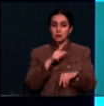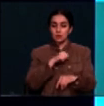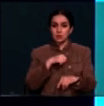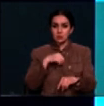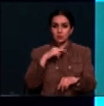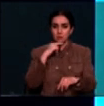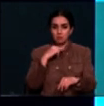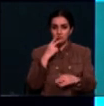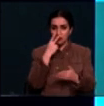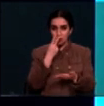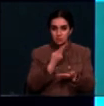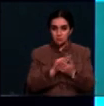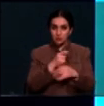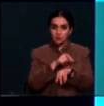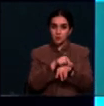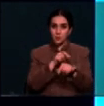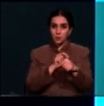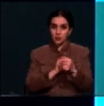внимательно рассматривать браслет.